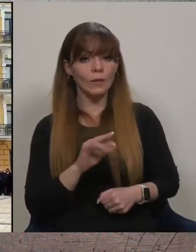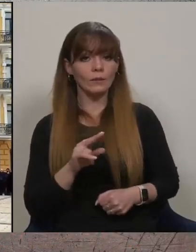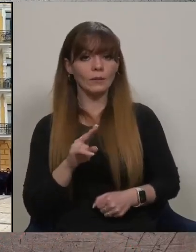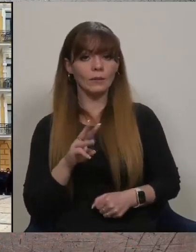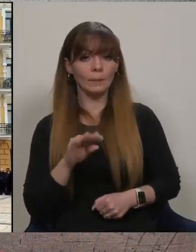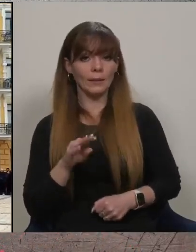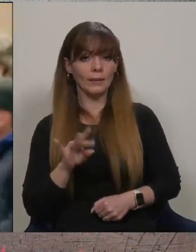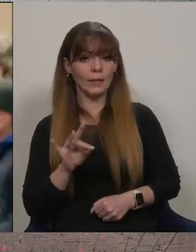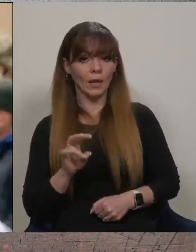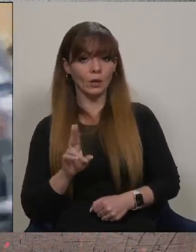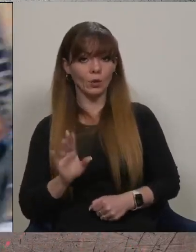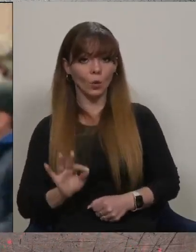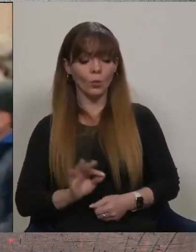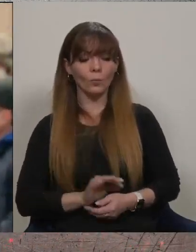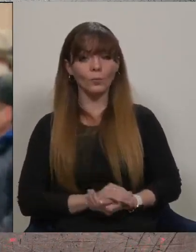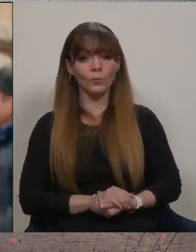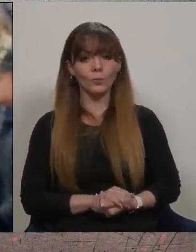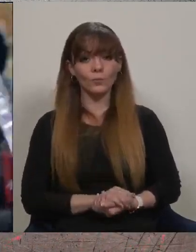Нетребко.